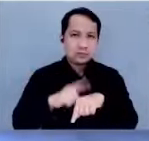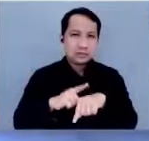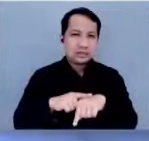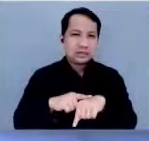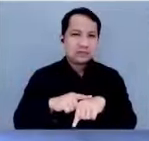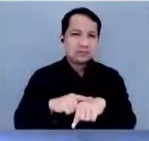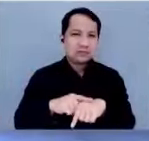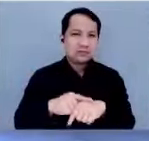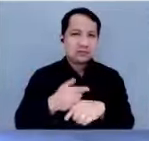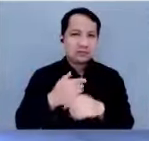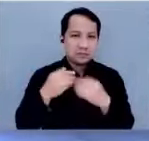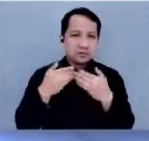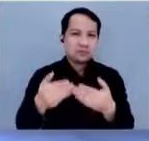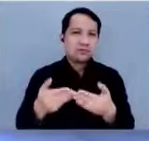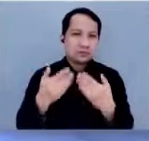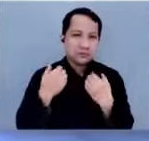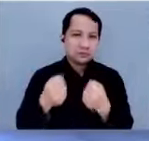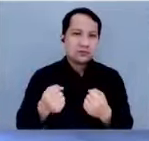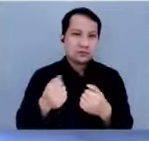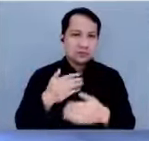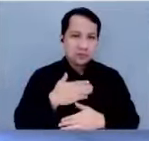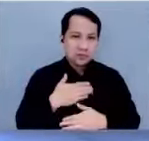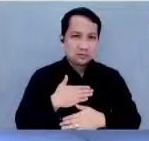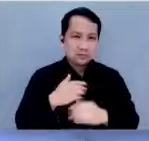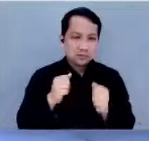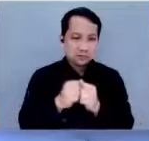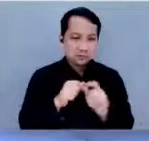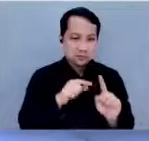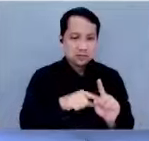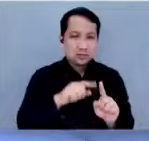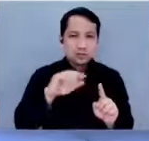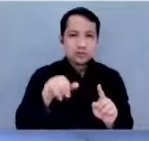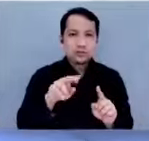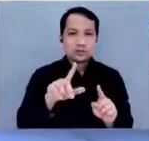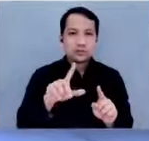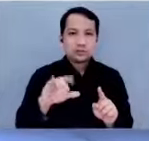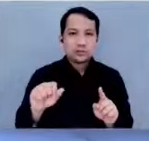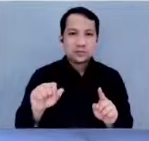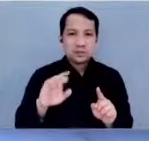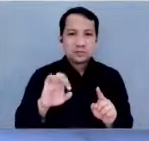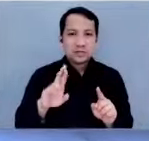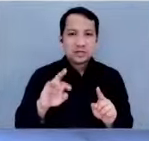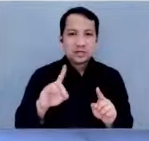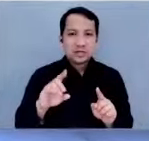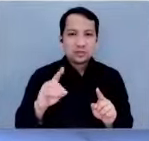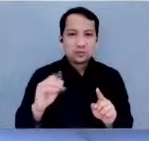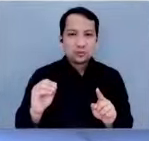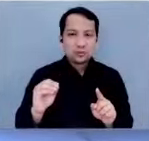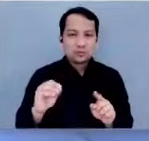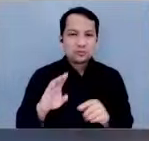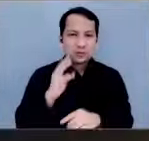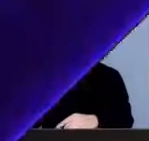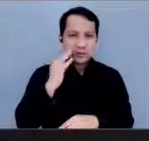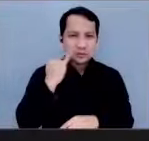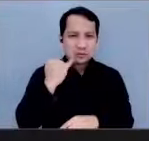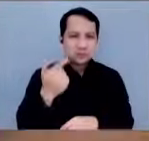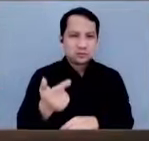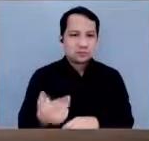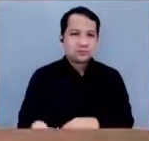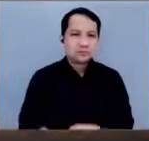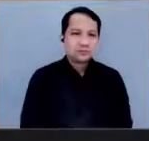Nang maispatan silang happy together ni Julia Barretto. Yan at iba pa sa report ni MJ Marfori.